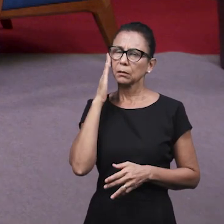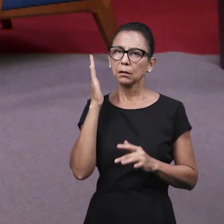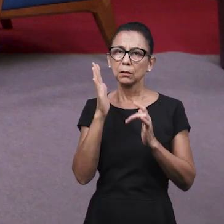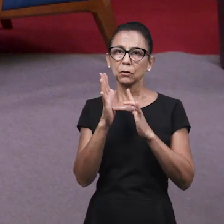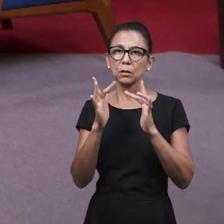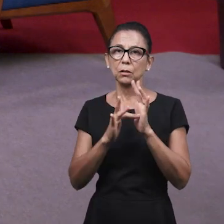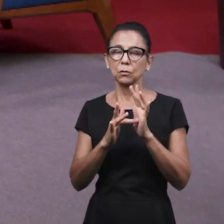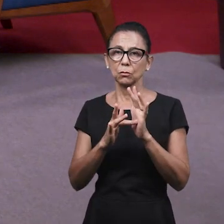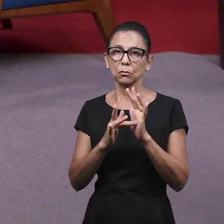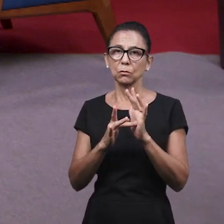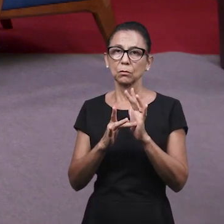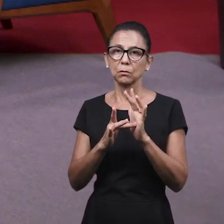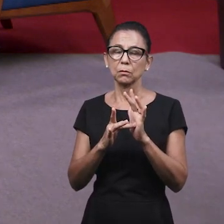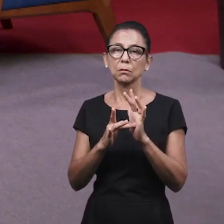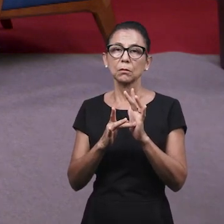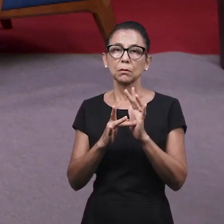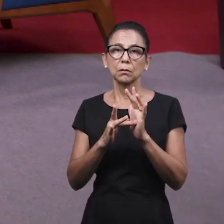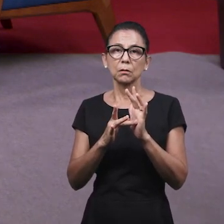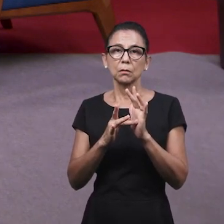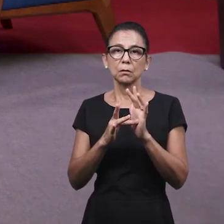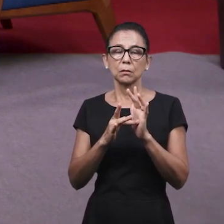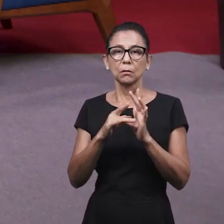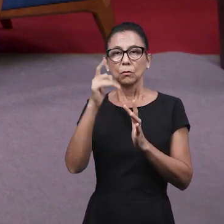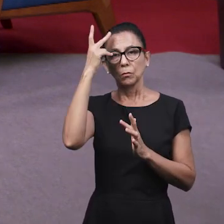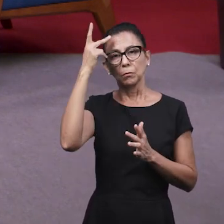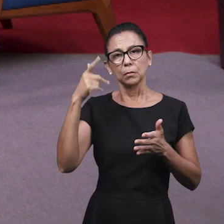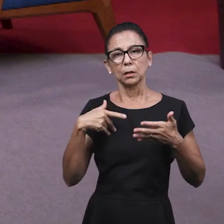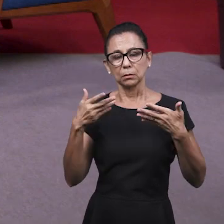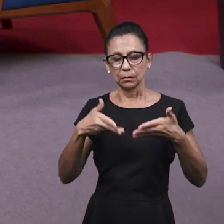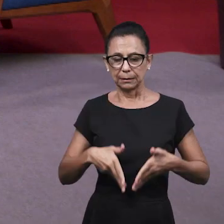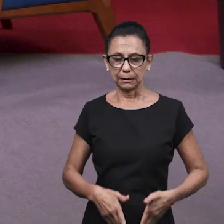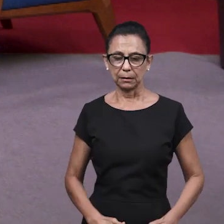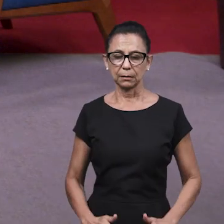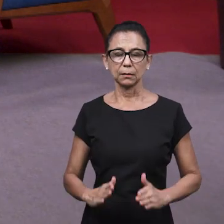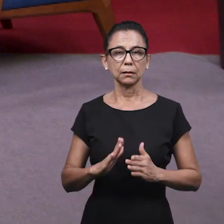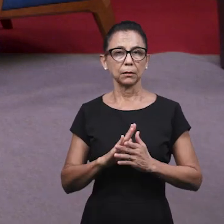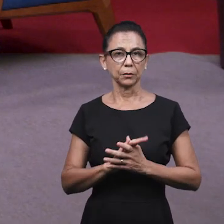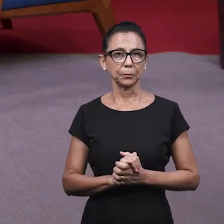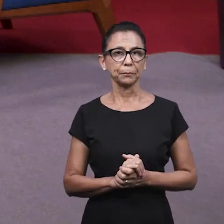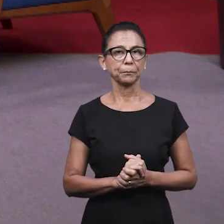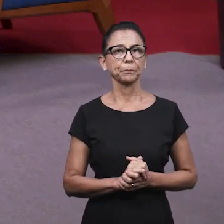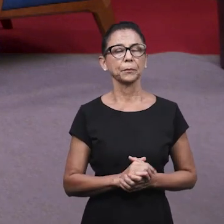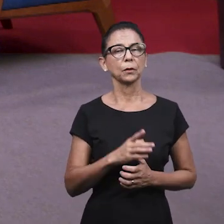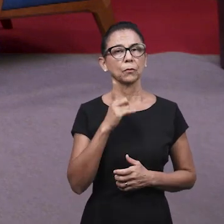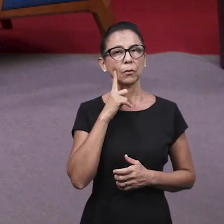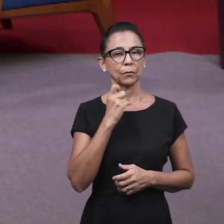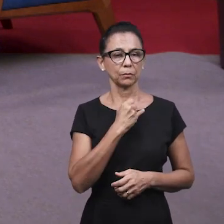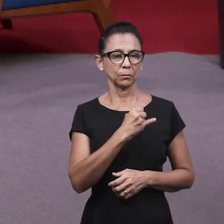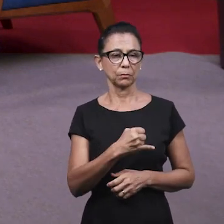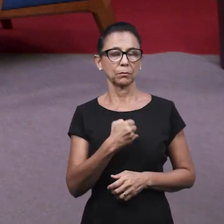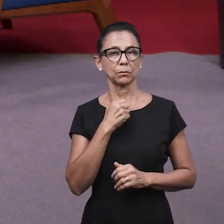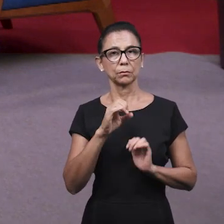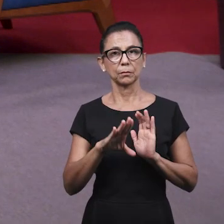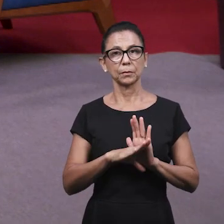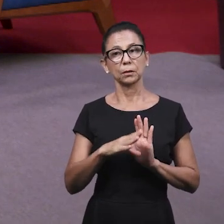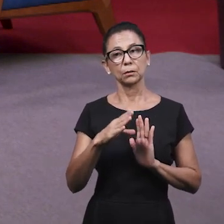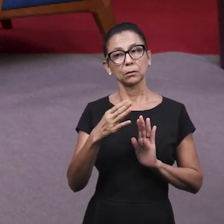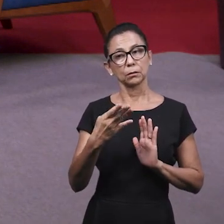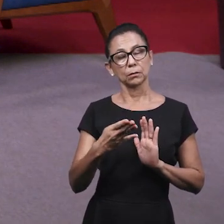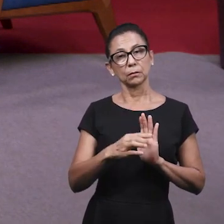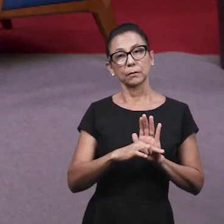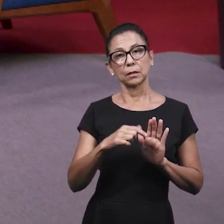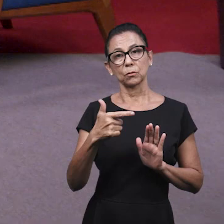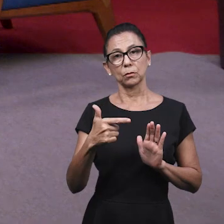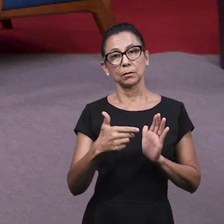chair. Ça, c'est biblique, comme le pasteur a dit. Oui, on va demander un texte ici, qui est en premier épître de Jean, chapitre